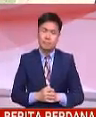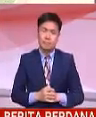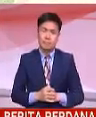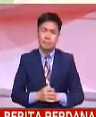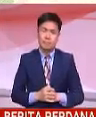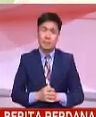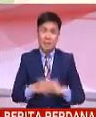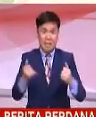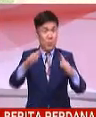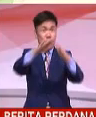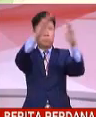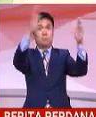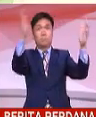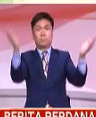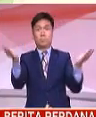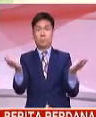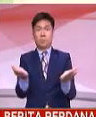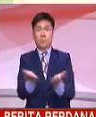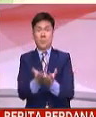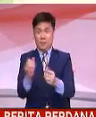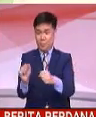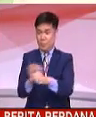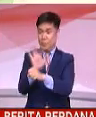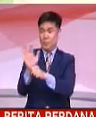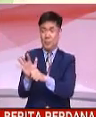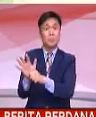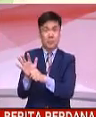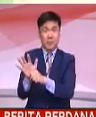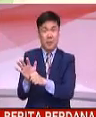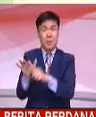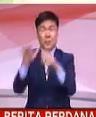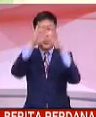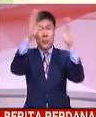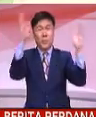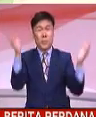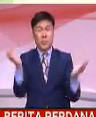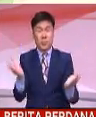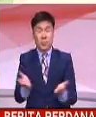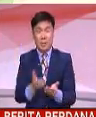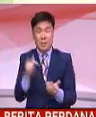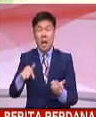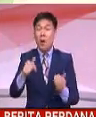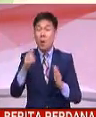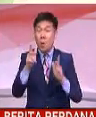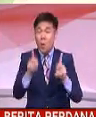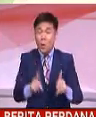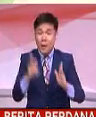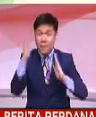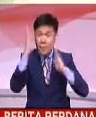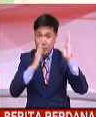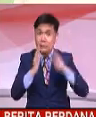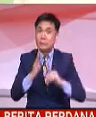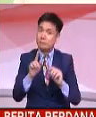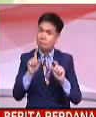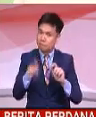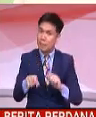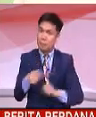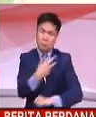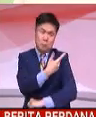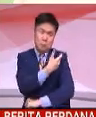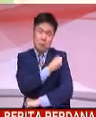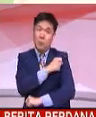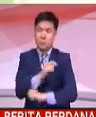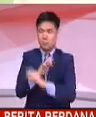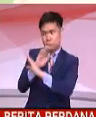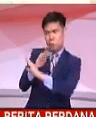Terutama dunia sekarang telah dilanggar oleh COVID-19, maka rakyat Malaysia perlu mengambil vaksin untuk keselamatan